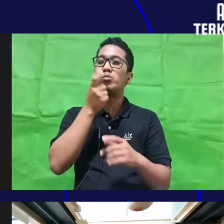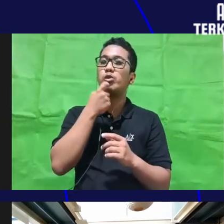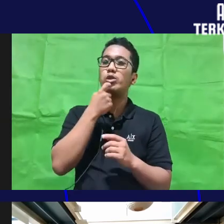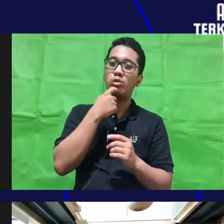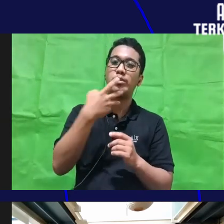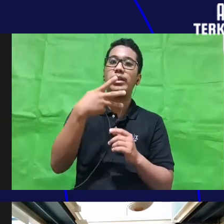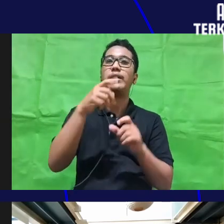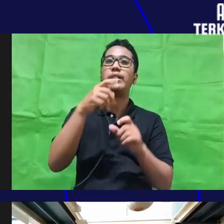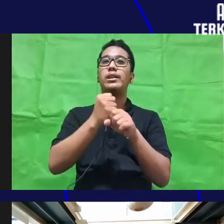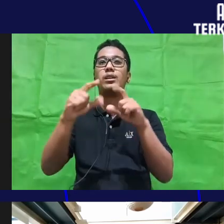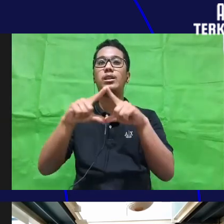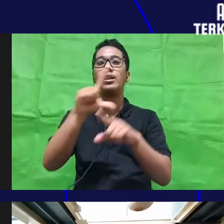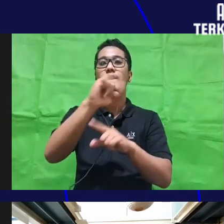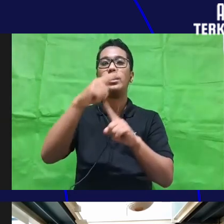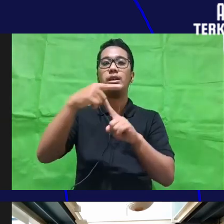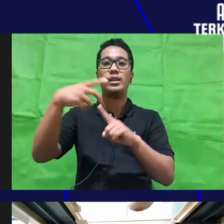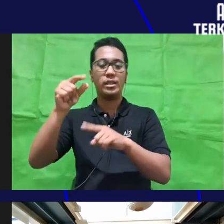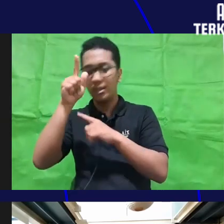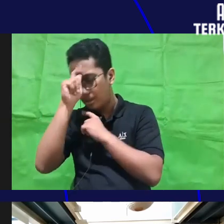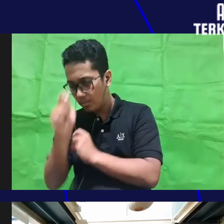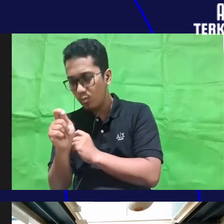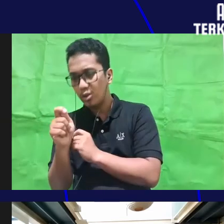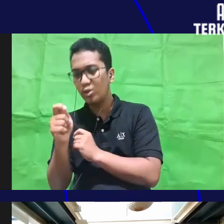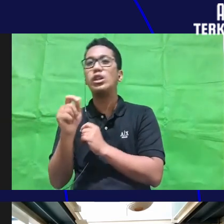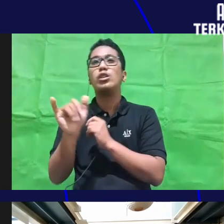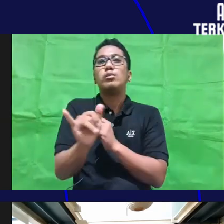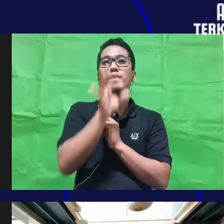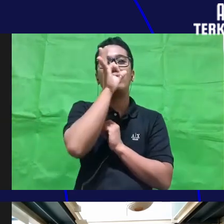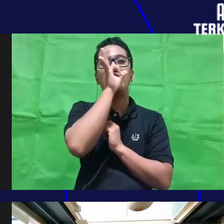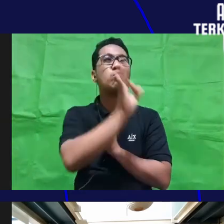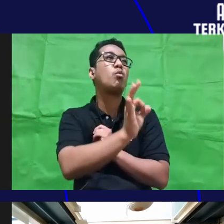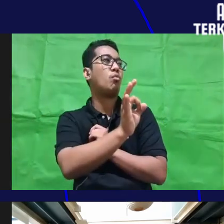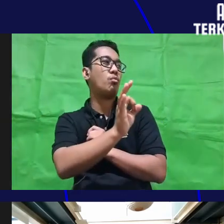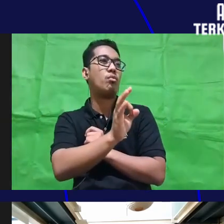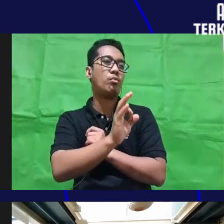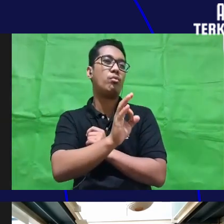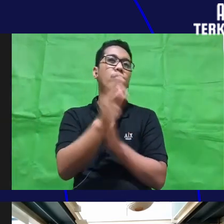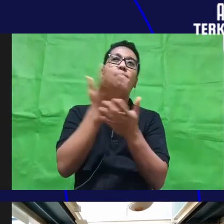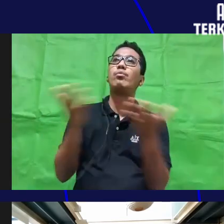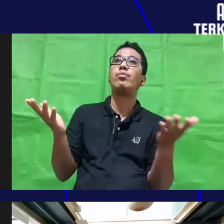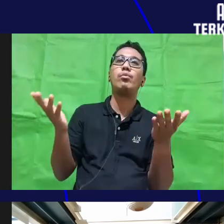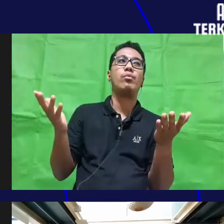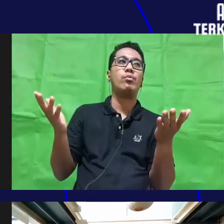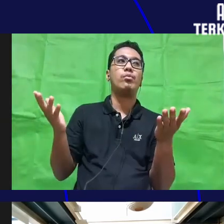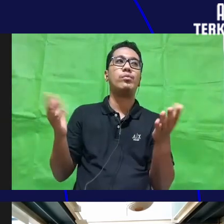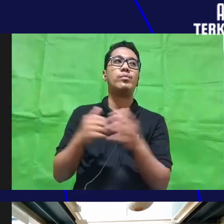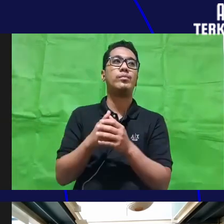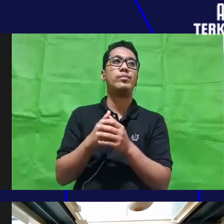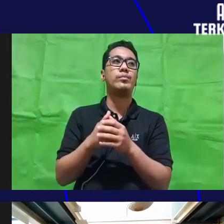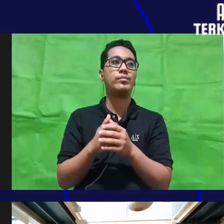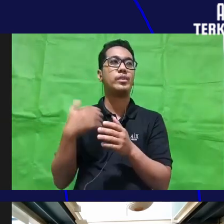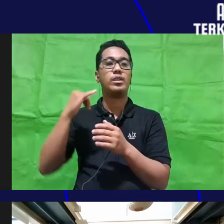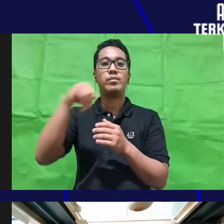sesuatu yang utopis gitu. Karena kita pasti selalu membawa agenda Cemeti sendiri sebagai sebuah lembaga yang ada di Yogyakarta